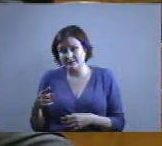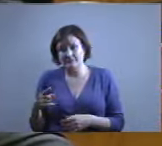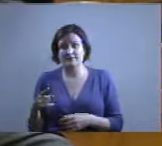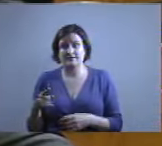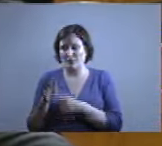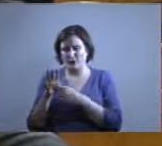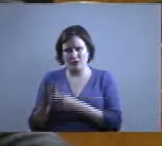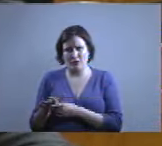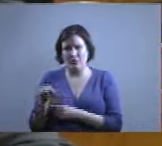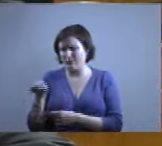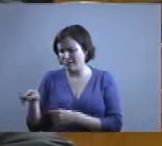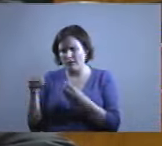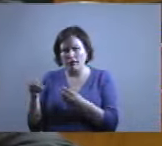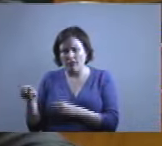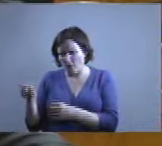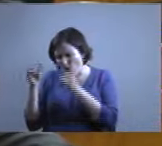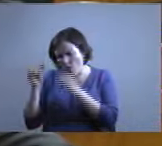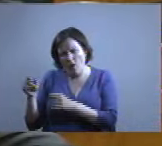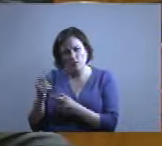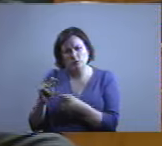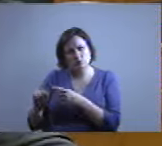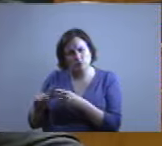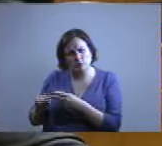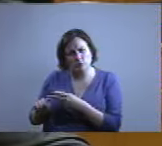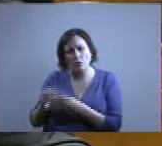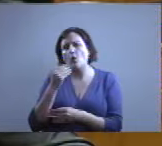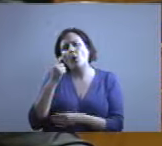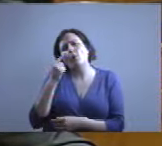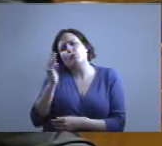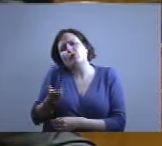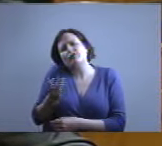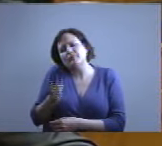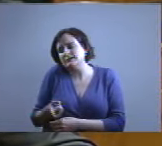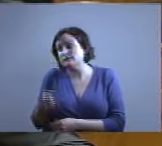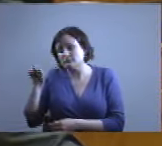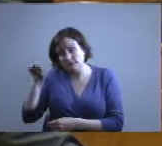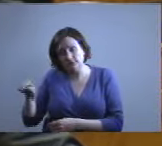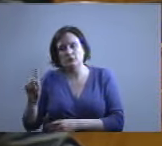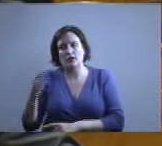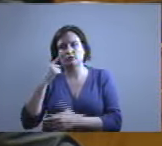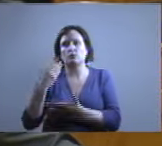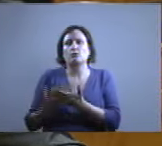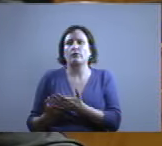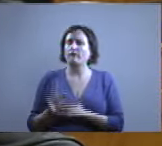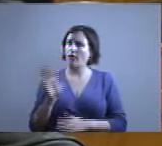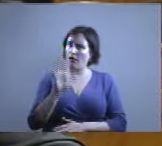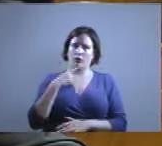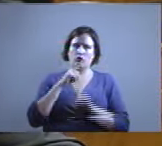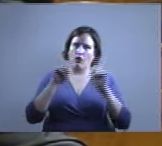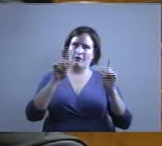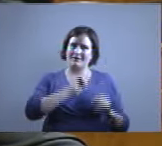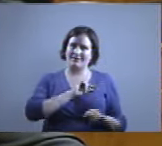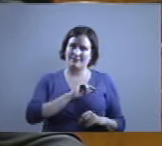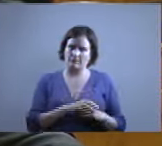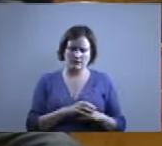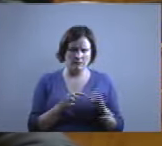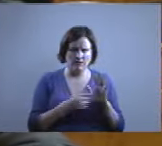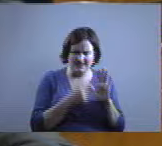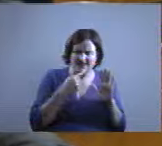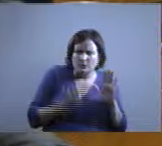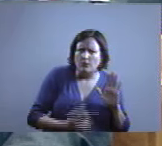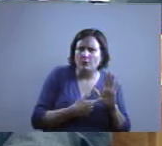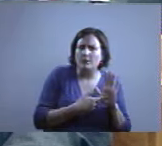bewyslas op die werkgewer moet wees om die teendeel te bewys? Dit is totaal onaanvaarbaar. Ek wil